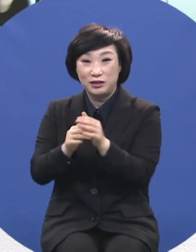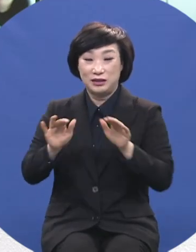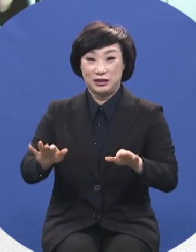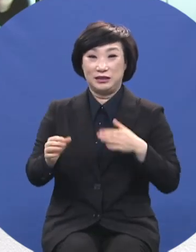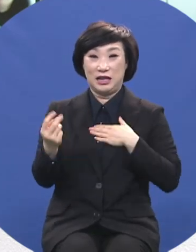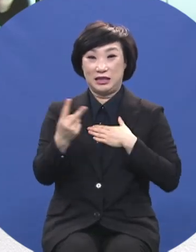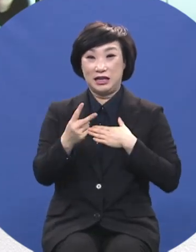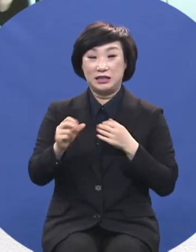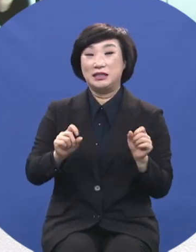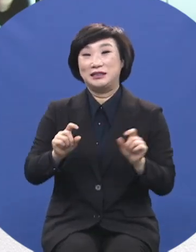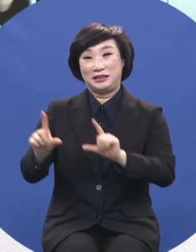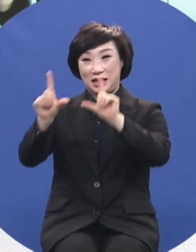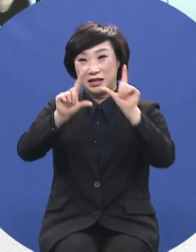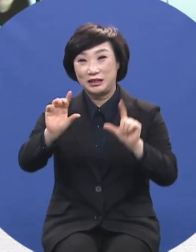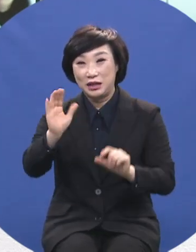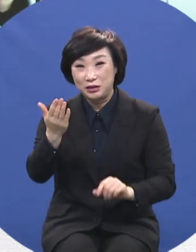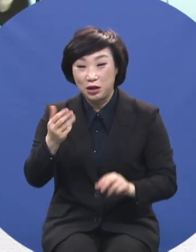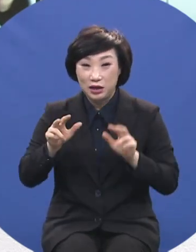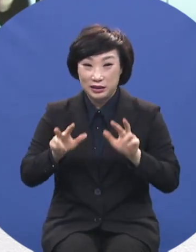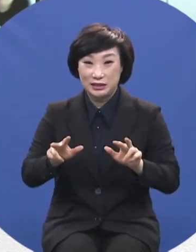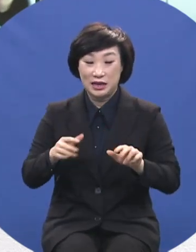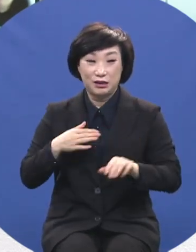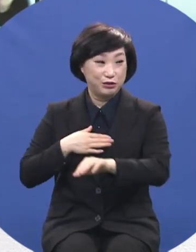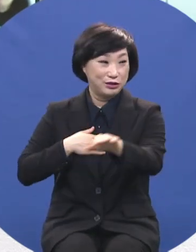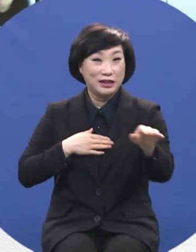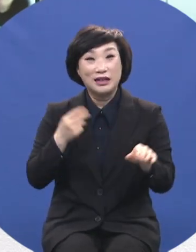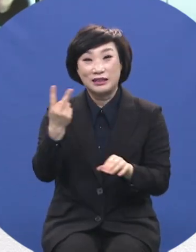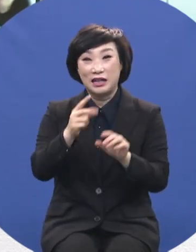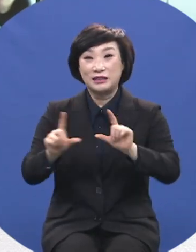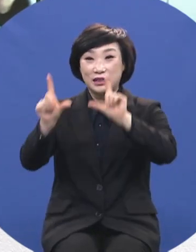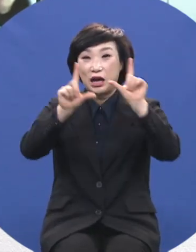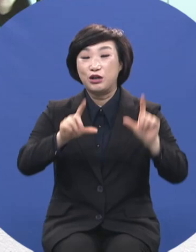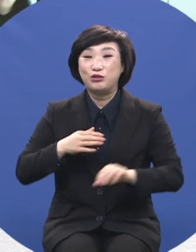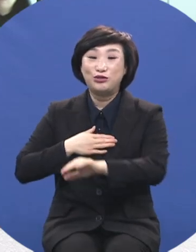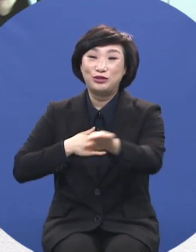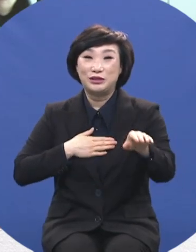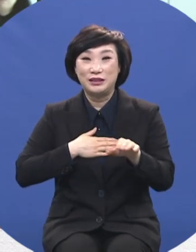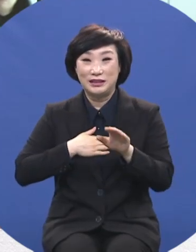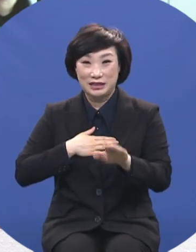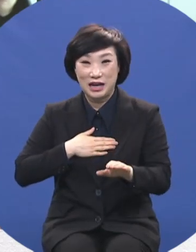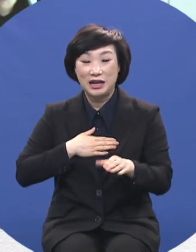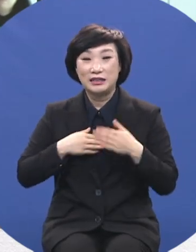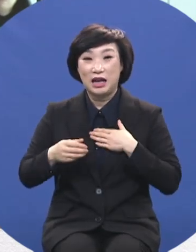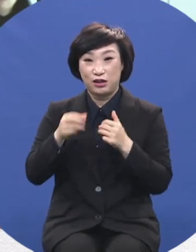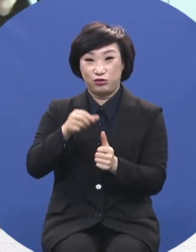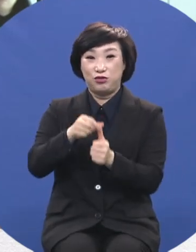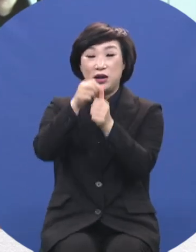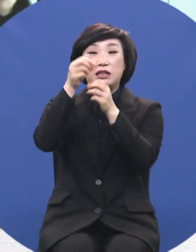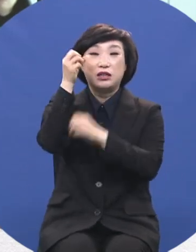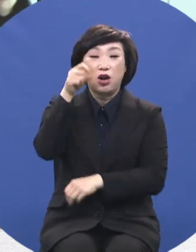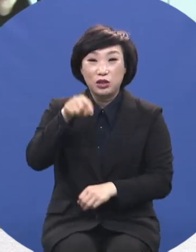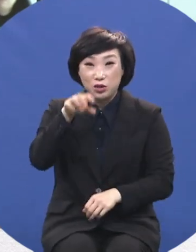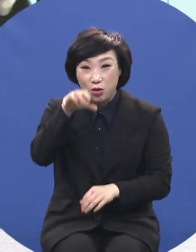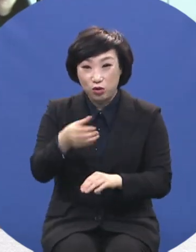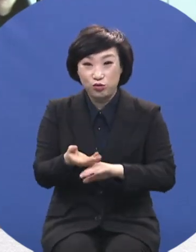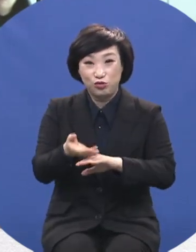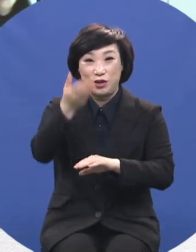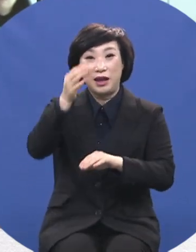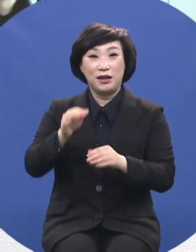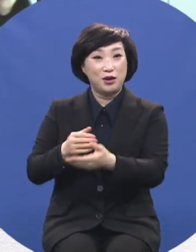되었으니 이제 다시 산 자가 나를 구원하시니 도에